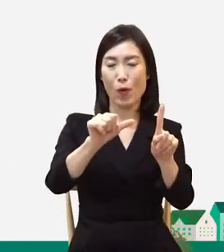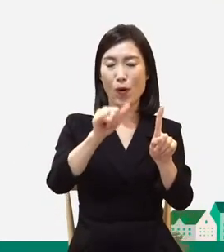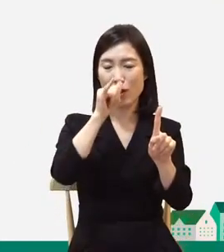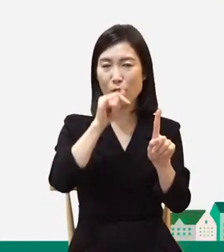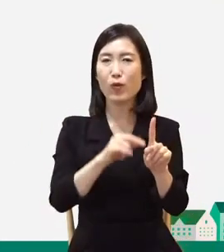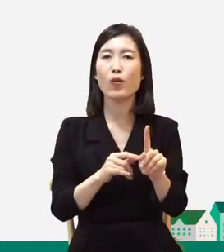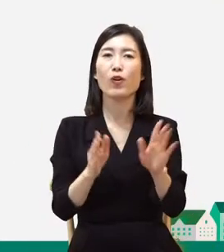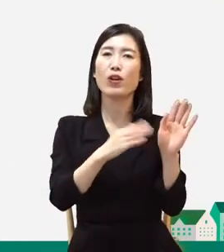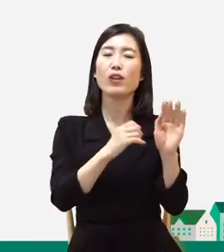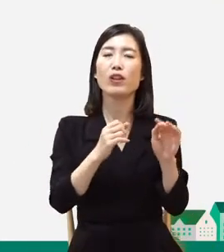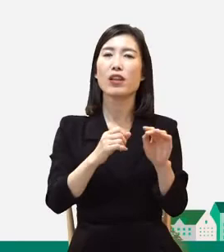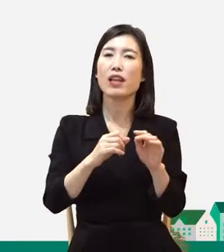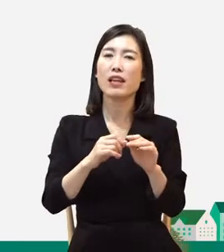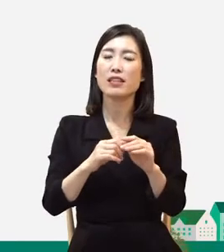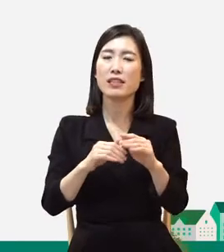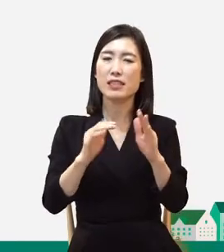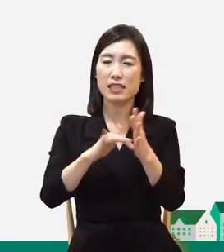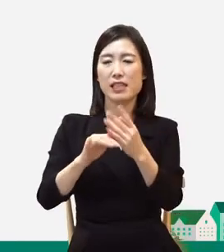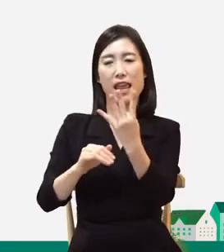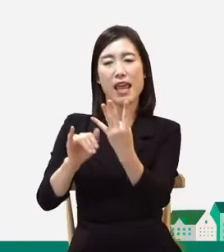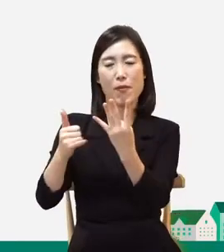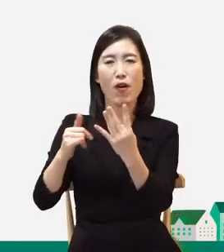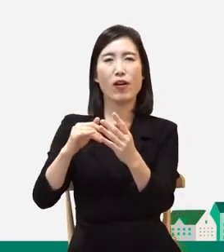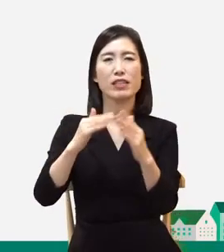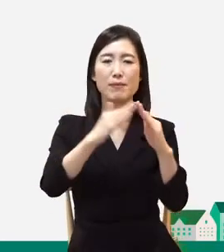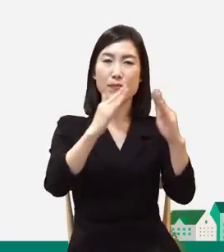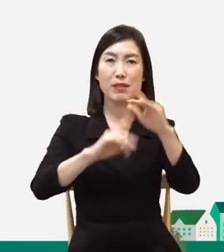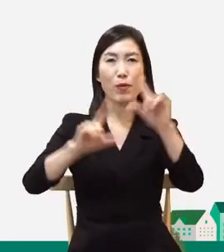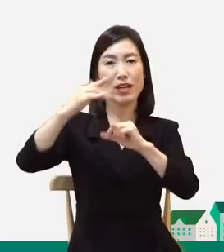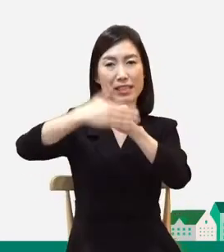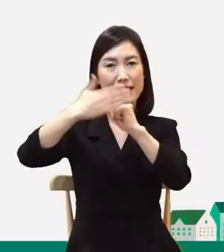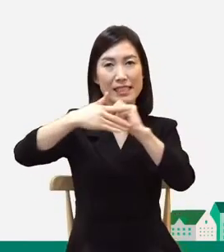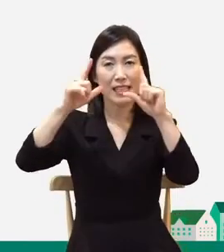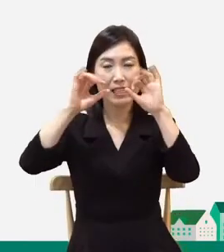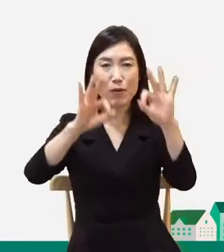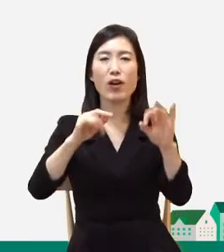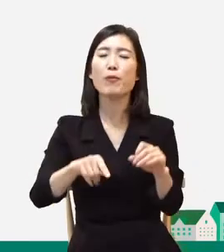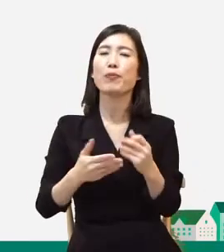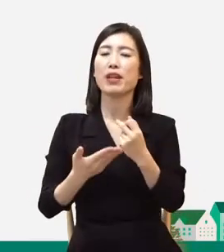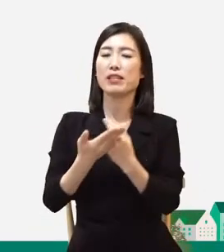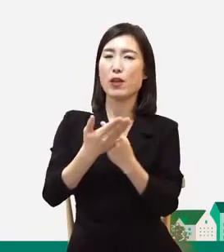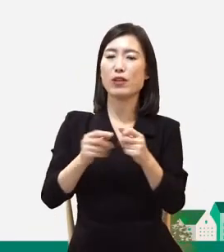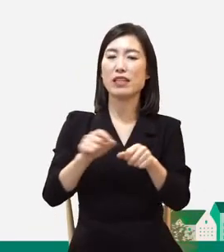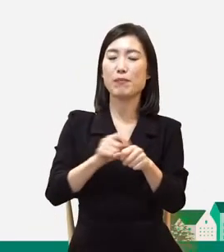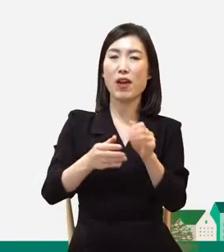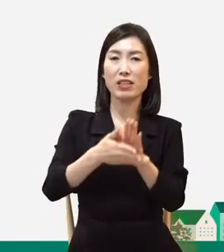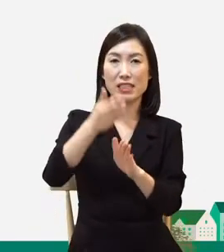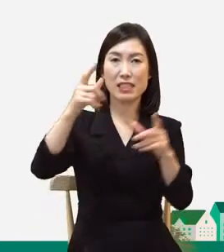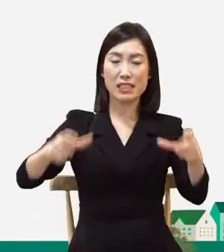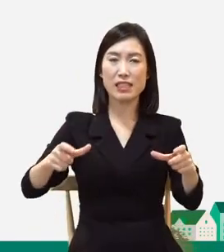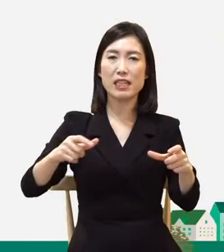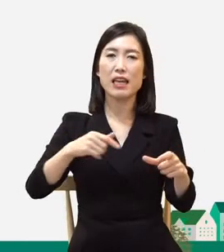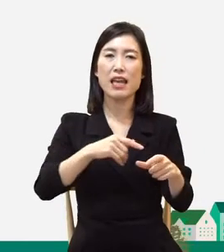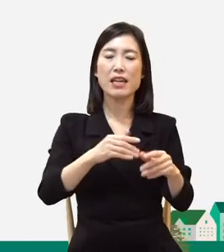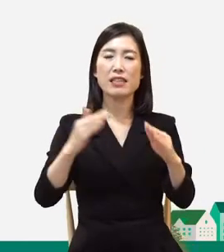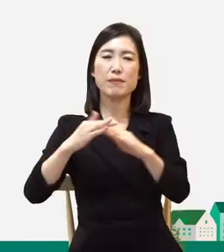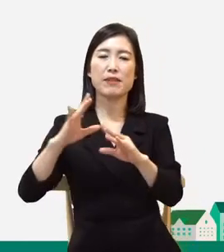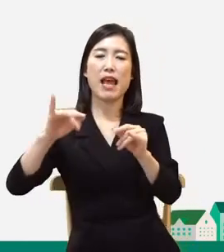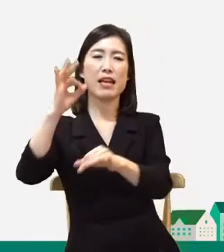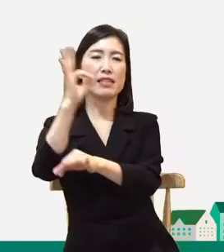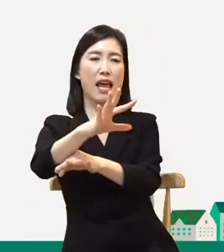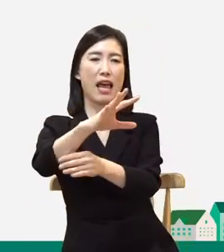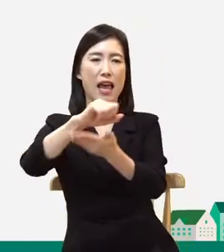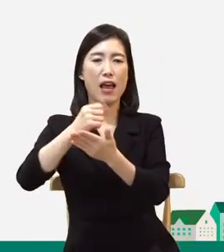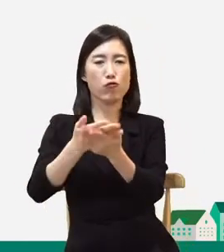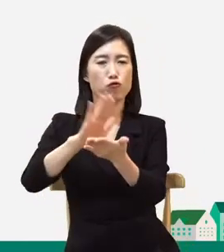2.0룸인 이제 2호가 있어서 총 4명. 그러니까 저희가 제주 특별자치도 개발공사의 매입 임대 주택을